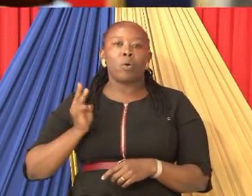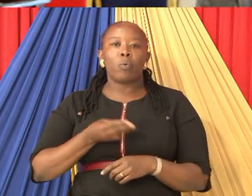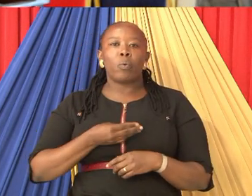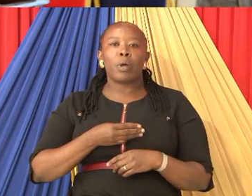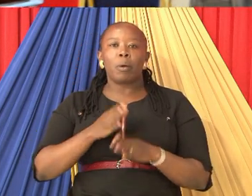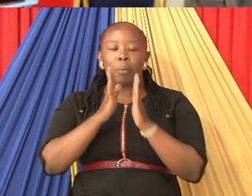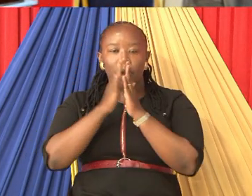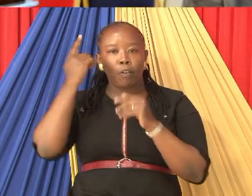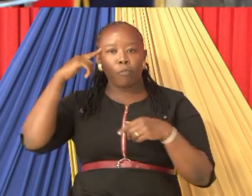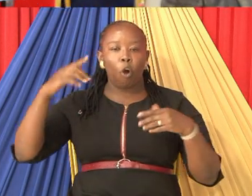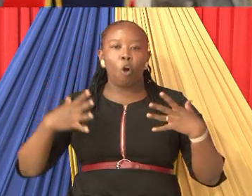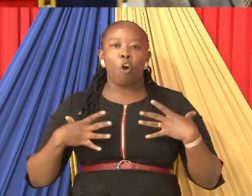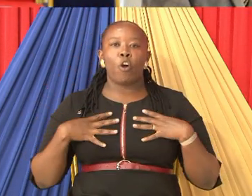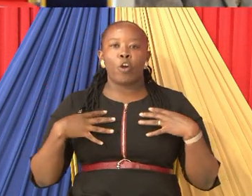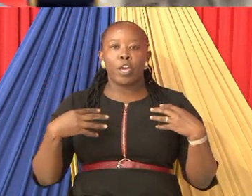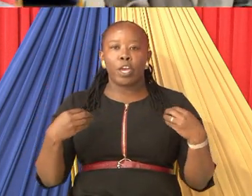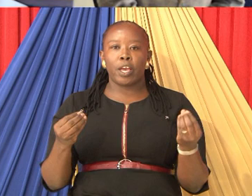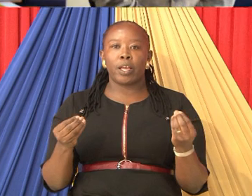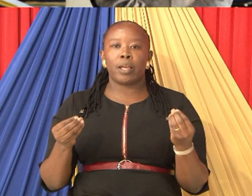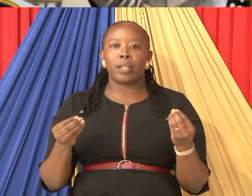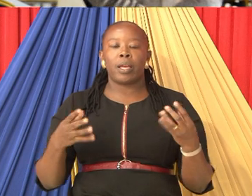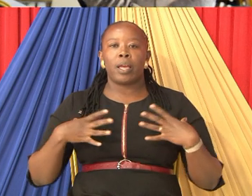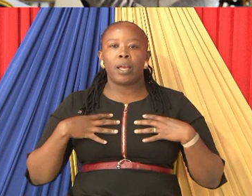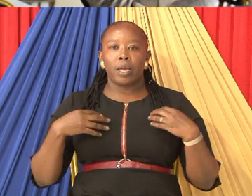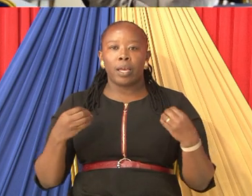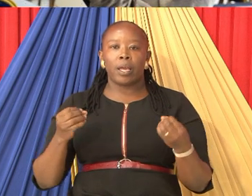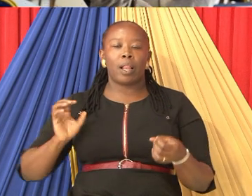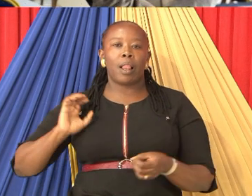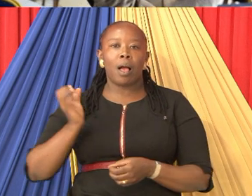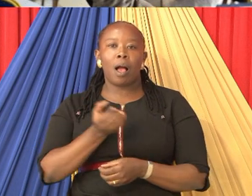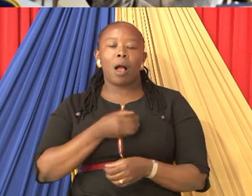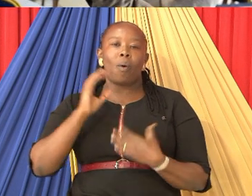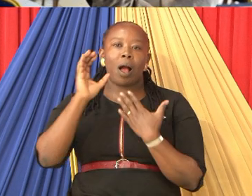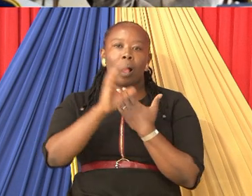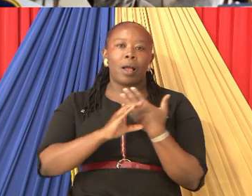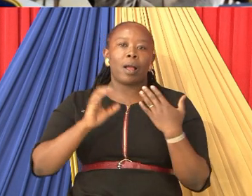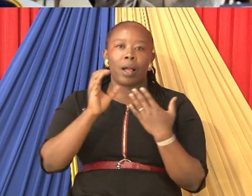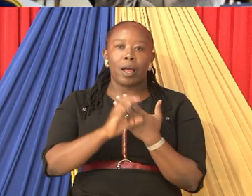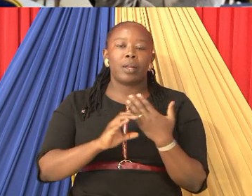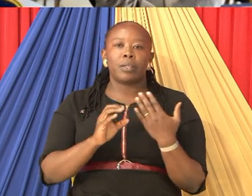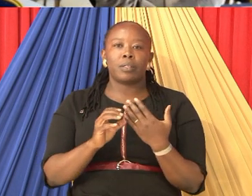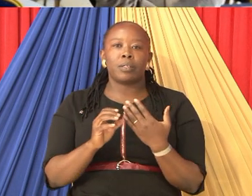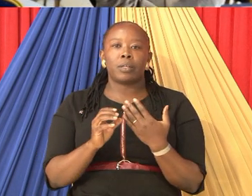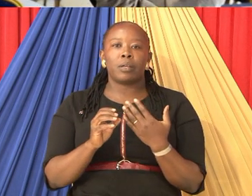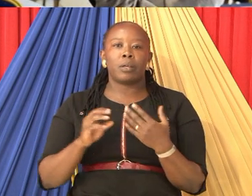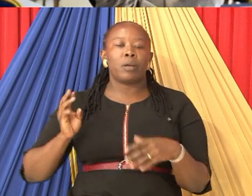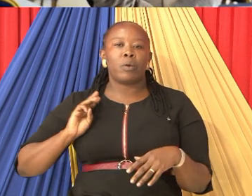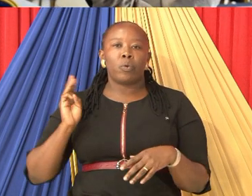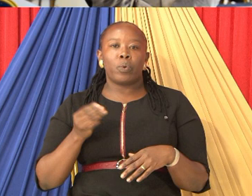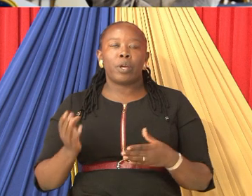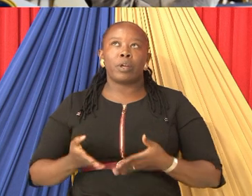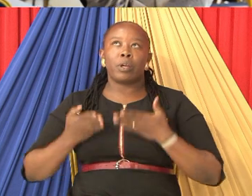kuponywa na wewe. Nchi yetu, Mungu wetu, twaiweka mkononi mwako. Wewe